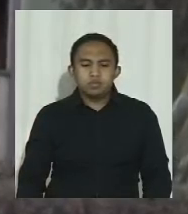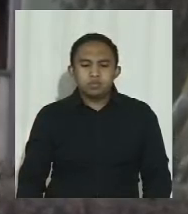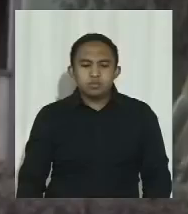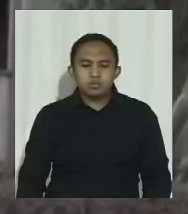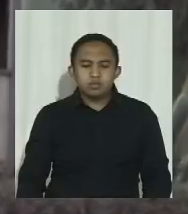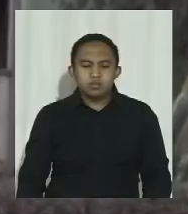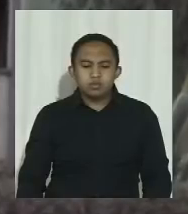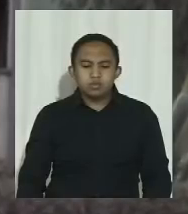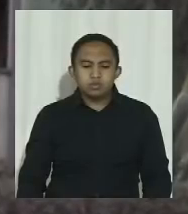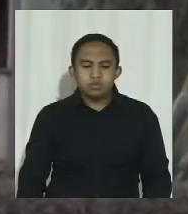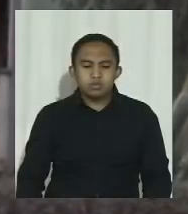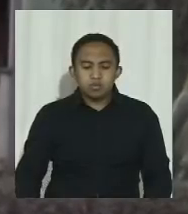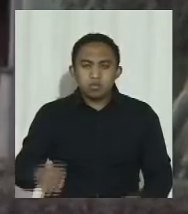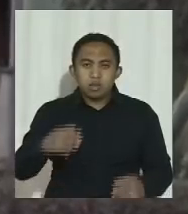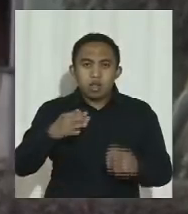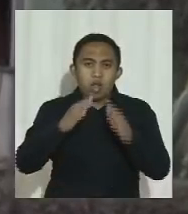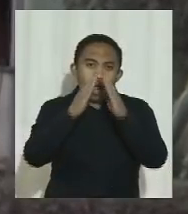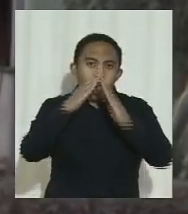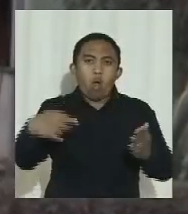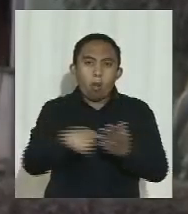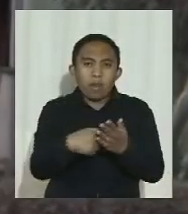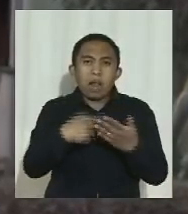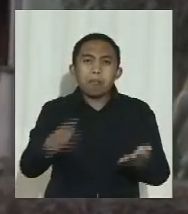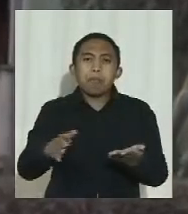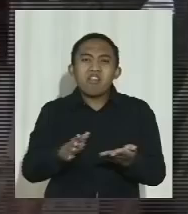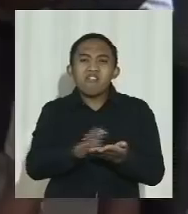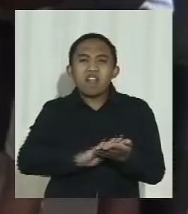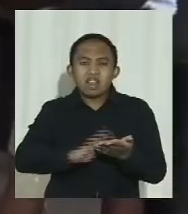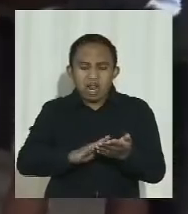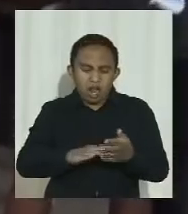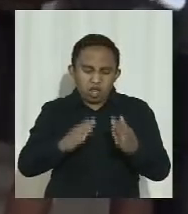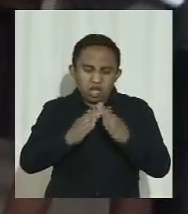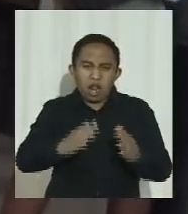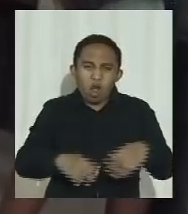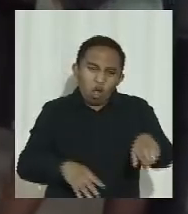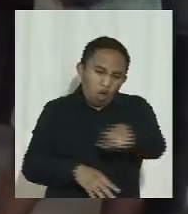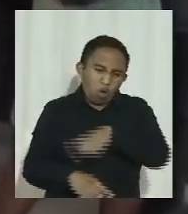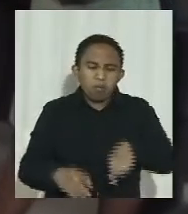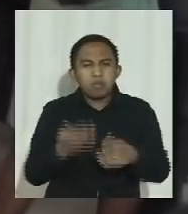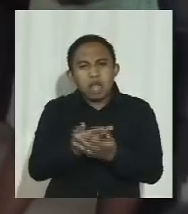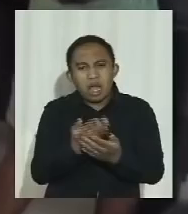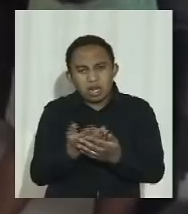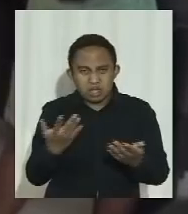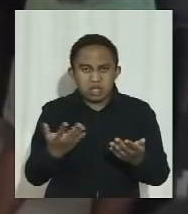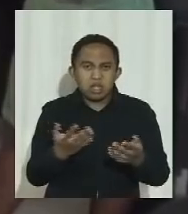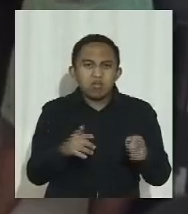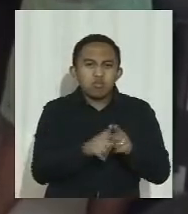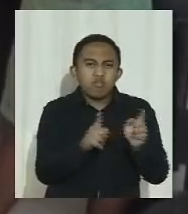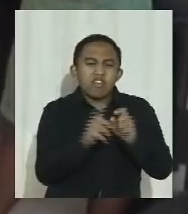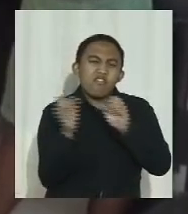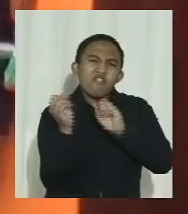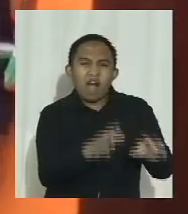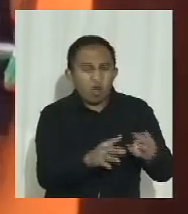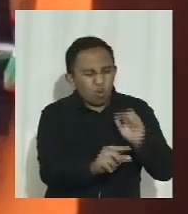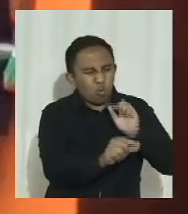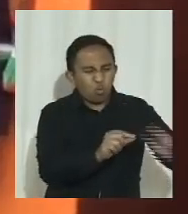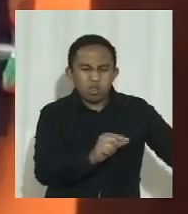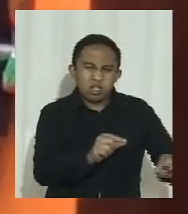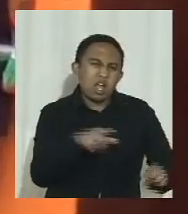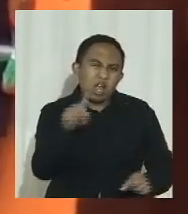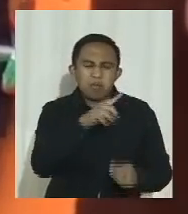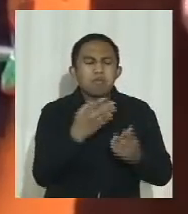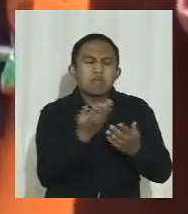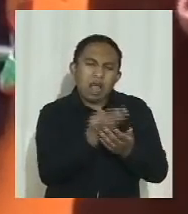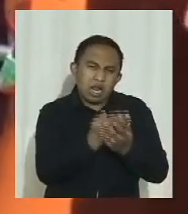Nampitaraina ny mponina manodidina ny hôpitaly be felatanana ny setroka maloto ateraka ny fitaovana fandoroana ireo fako ny hôpitaly.